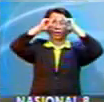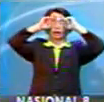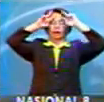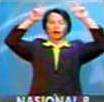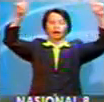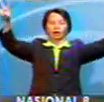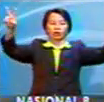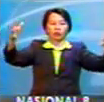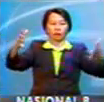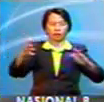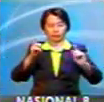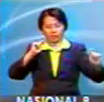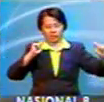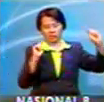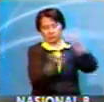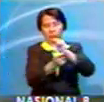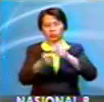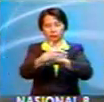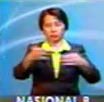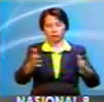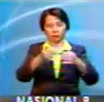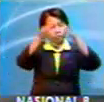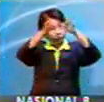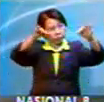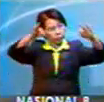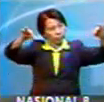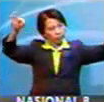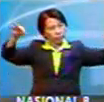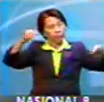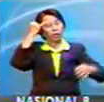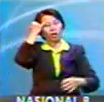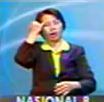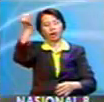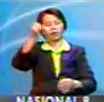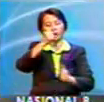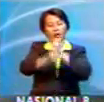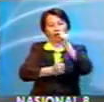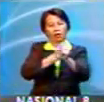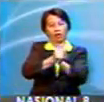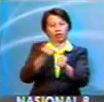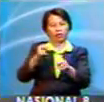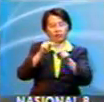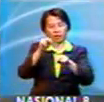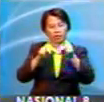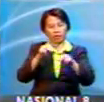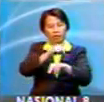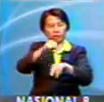minda. Olah ruang penjawat dengan hiasan produk kraft berilhamkan alam semula jadi. Baik, kita